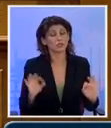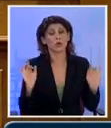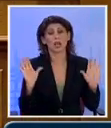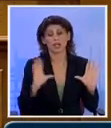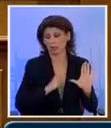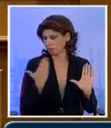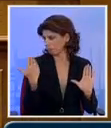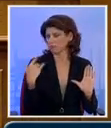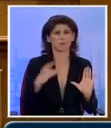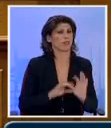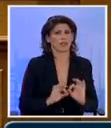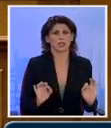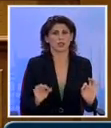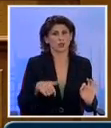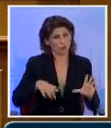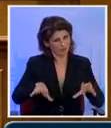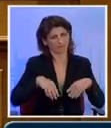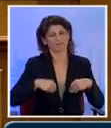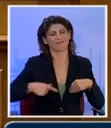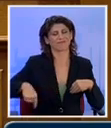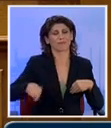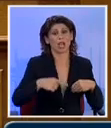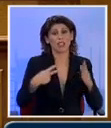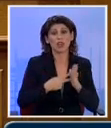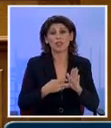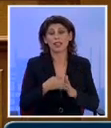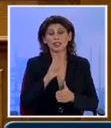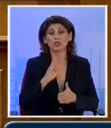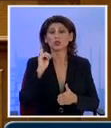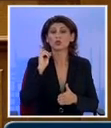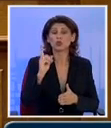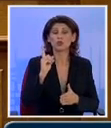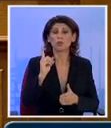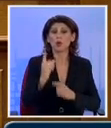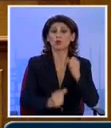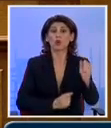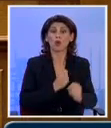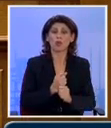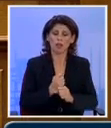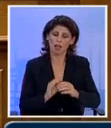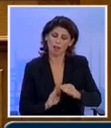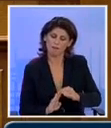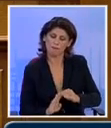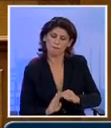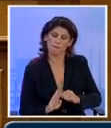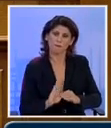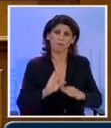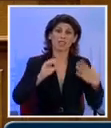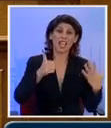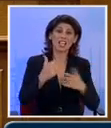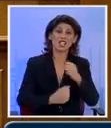κανείς μέχρι πρόσφατα. Τώρα πια όλοι το δέχονται. Το 2014 θα είναι η πρώτη χρονιά ανάκαμψης μετά από 6 χρόνια